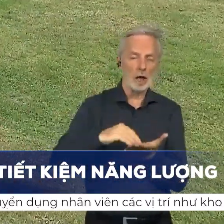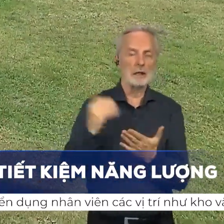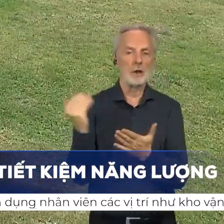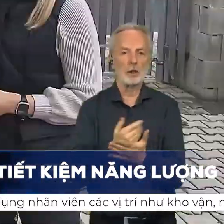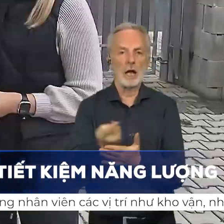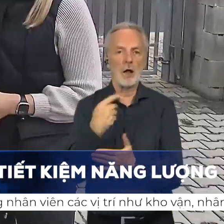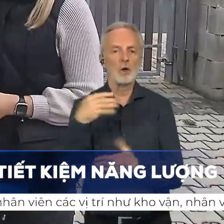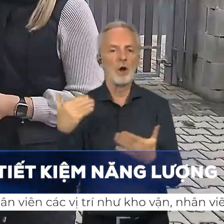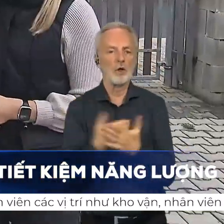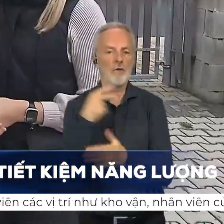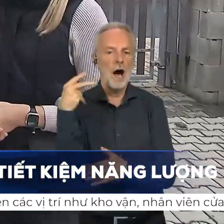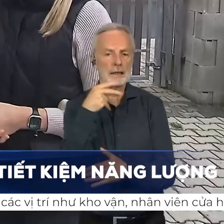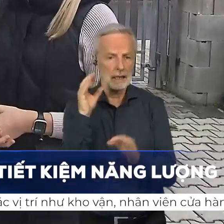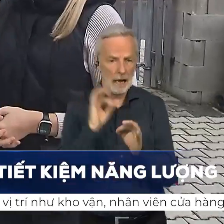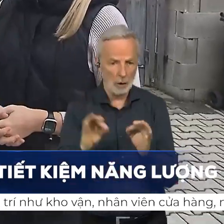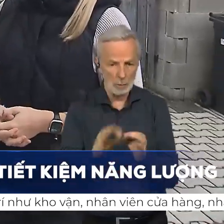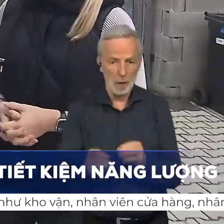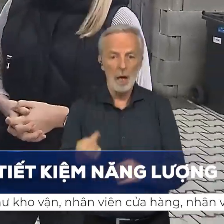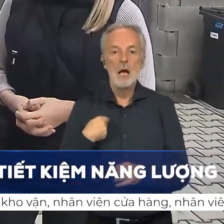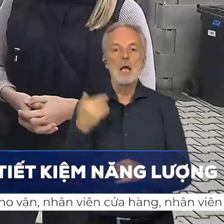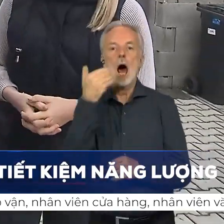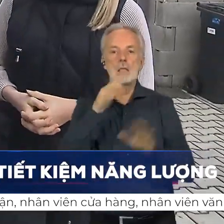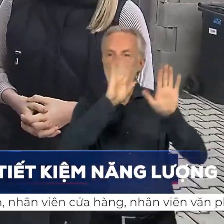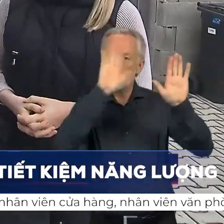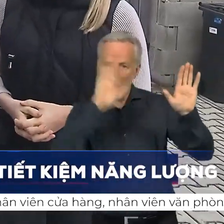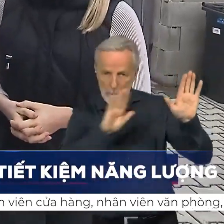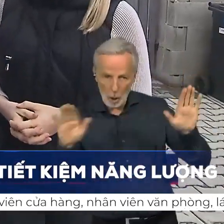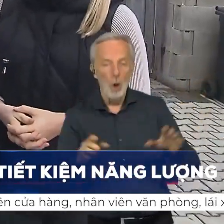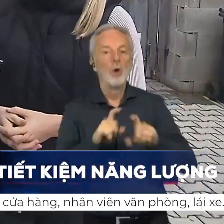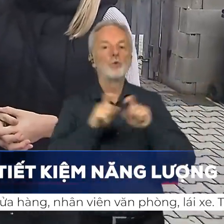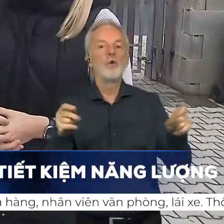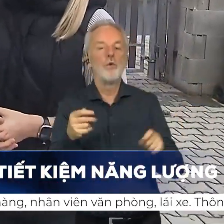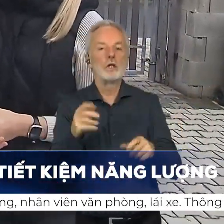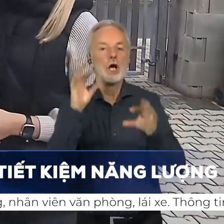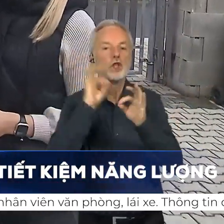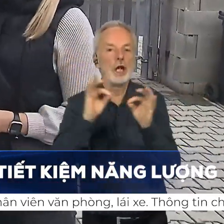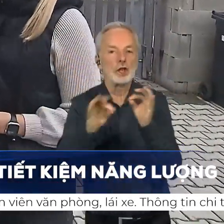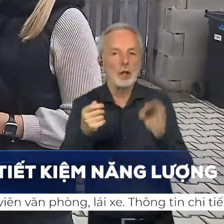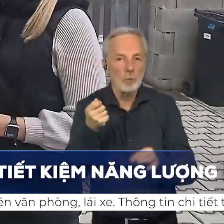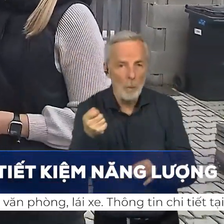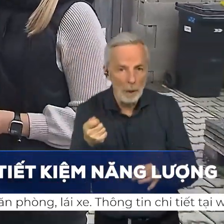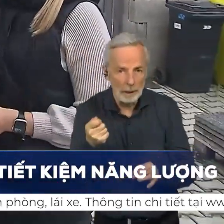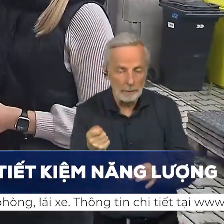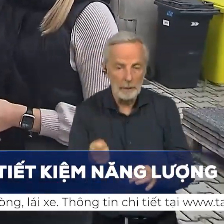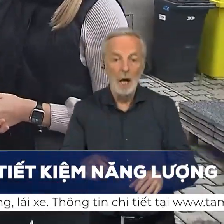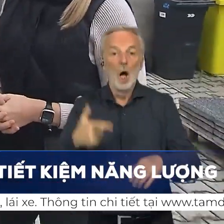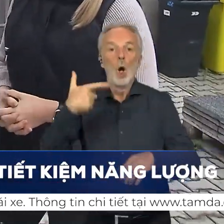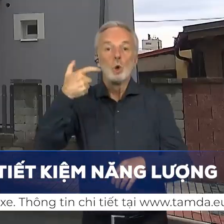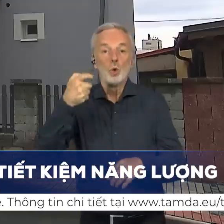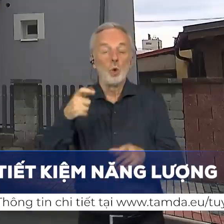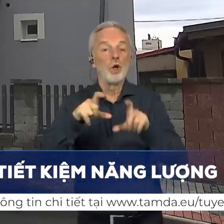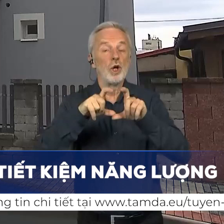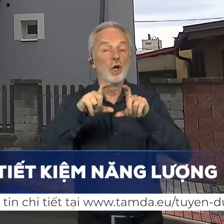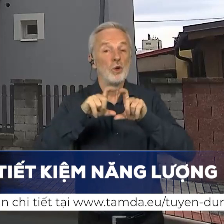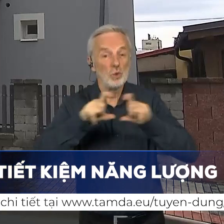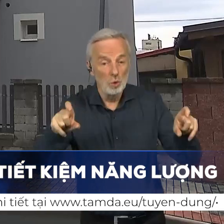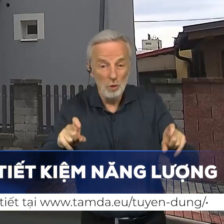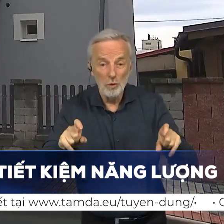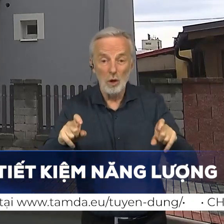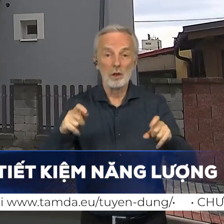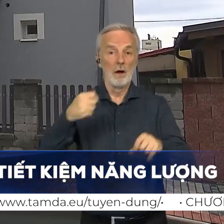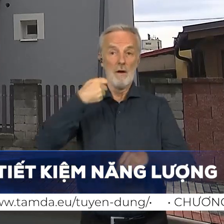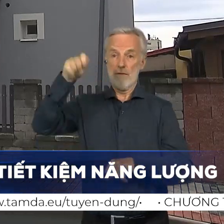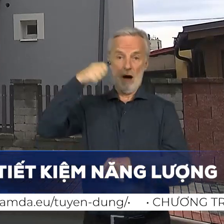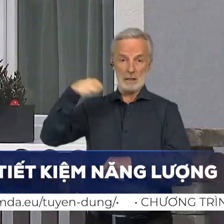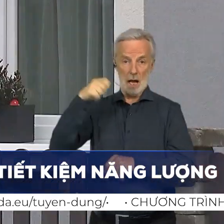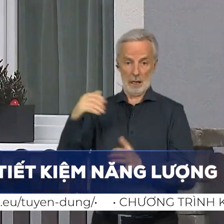Usporam. Mục đích chính của việc cách nhiệt ngôi nhà tất nhiên là để tiết kiệm năng lượng, đặc biệt là hệ thống sưởi ấm. Lý do thứ hai là mặt tiền ngôi nhà